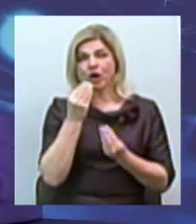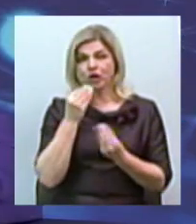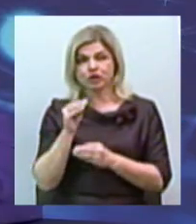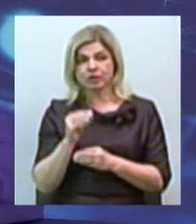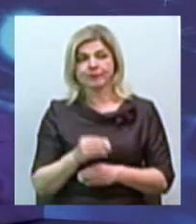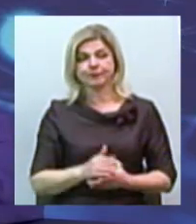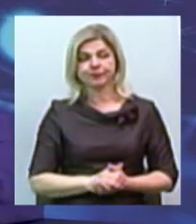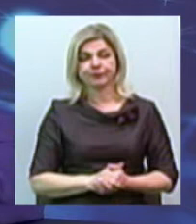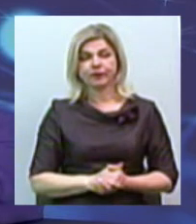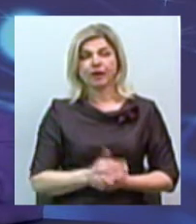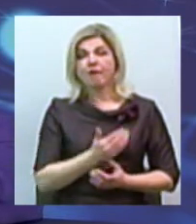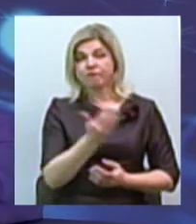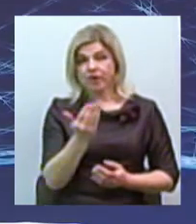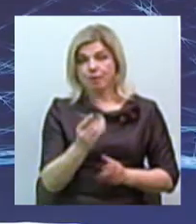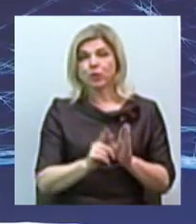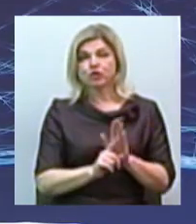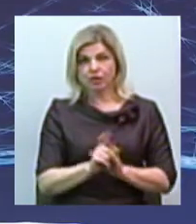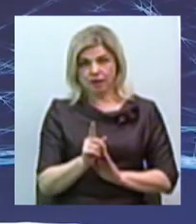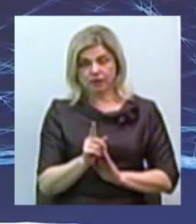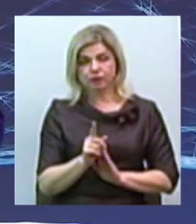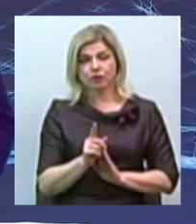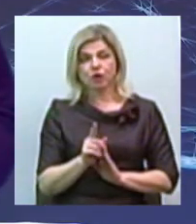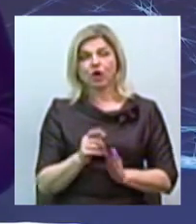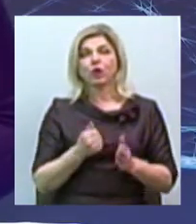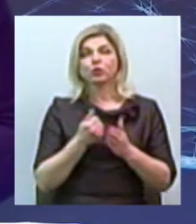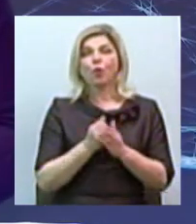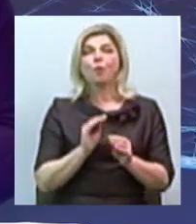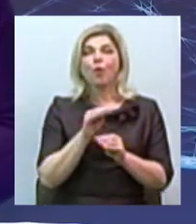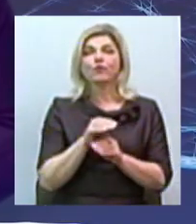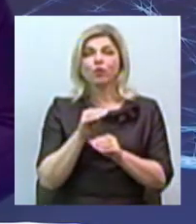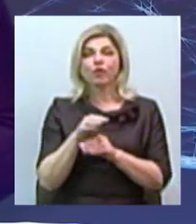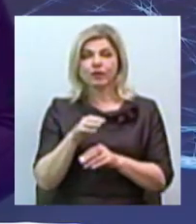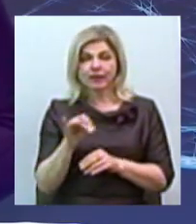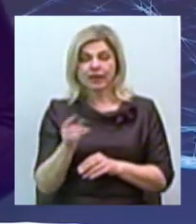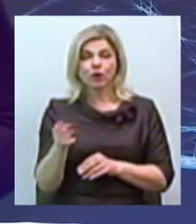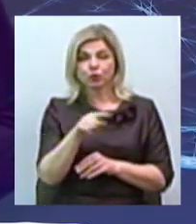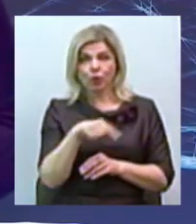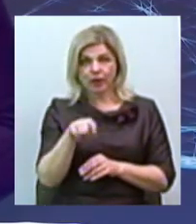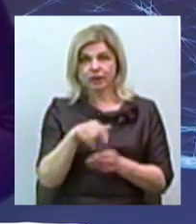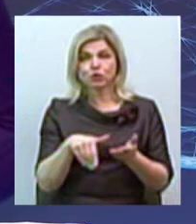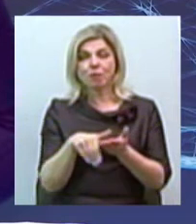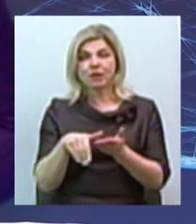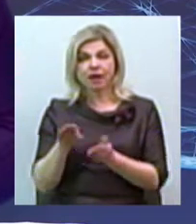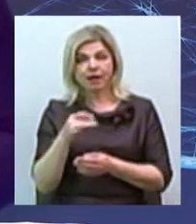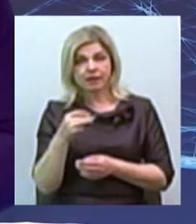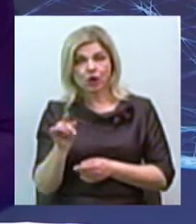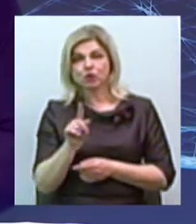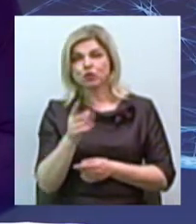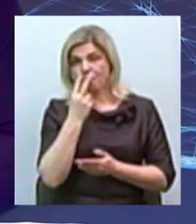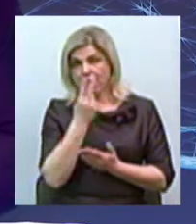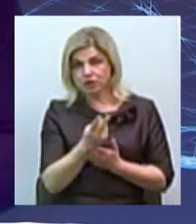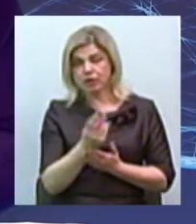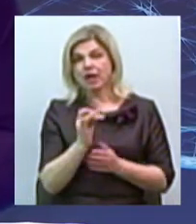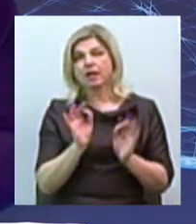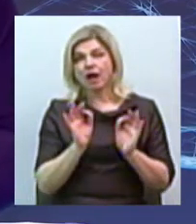вони починаєте... Спрацювали, а ми починаємо доповнювати саме той інструментарій, який ми бачили, і якраз